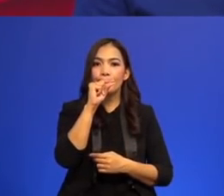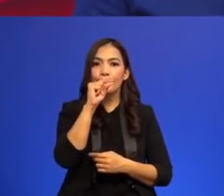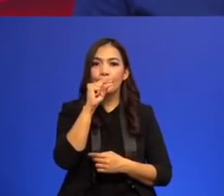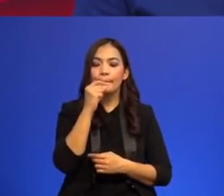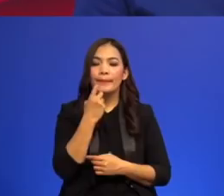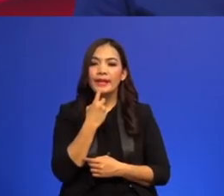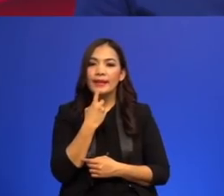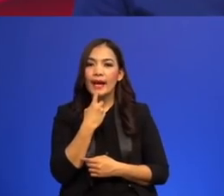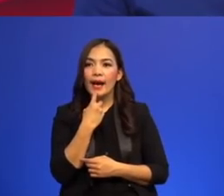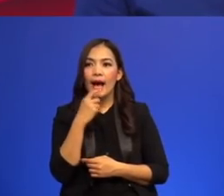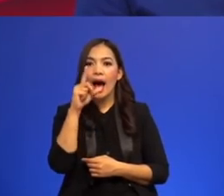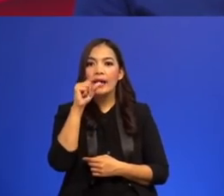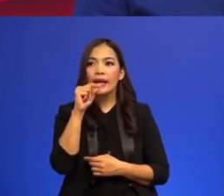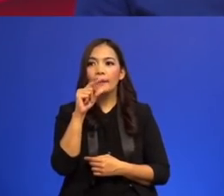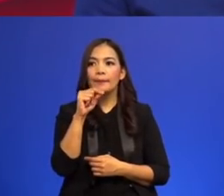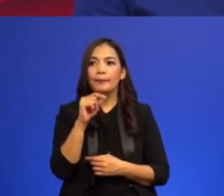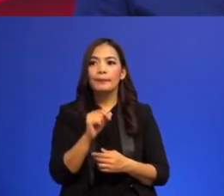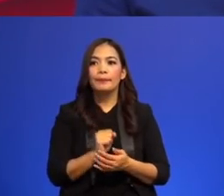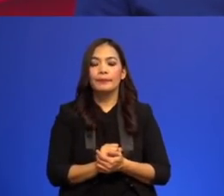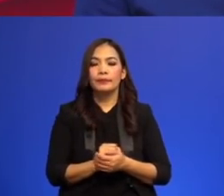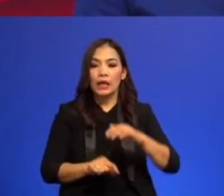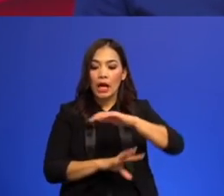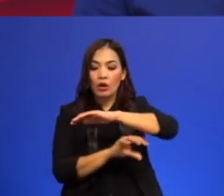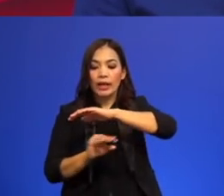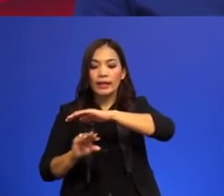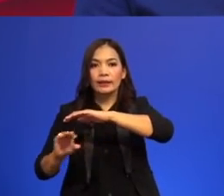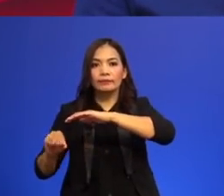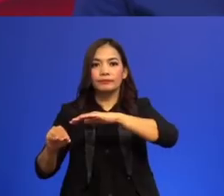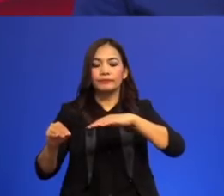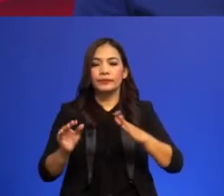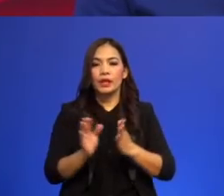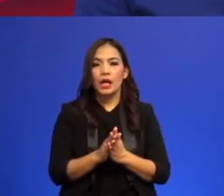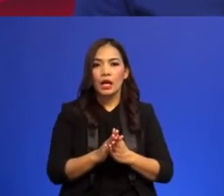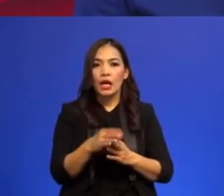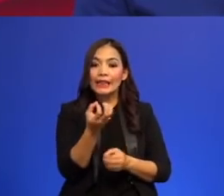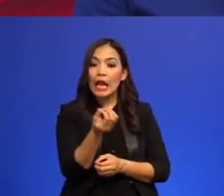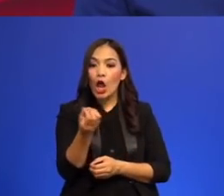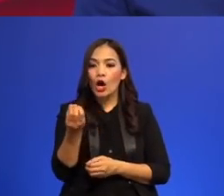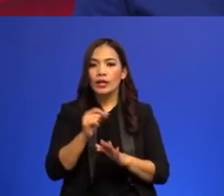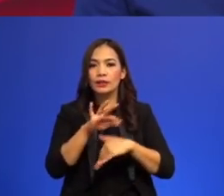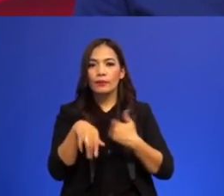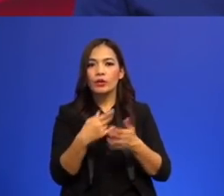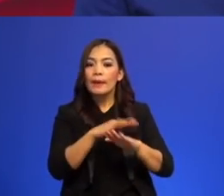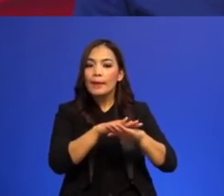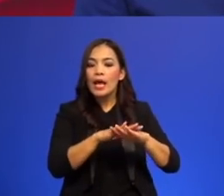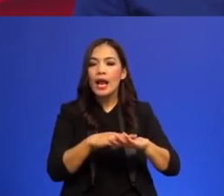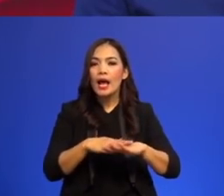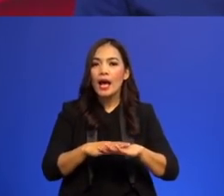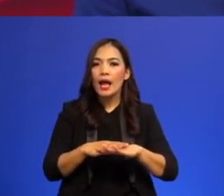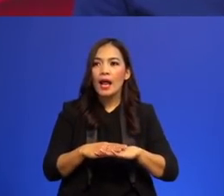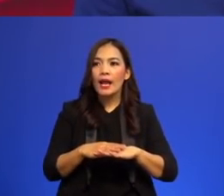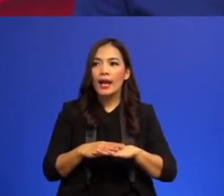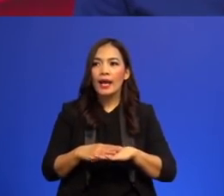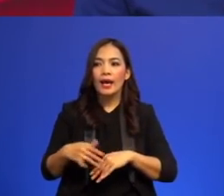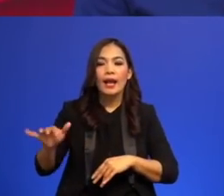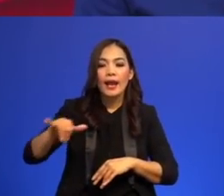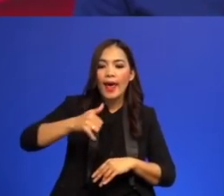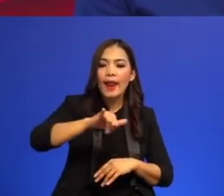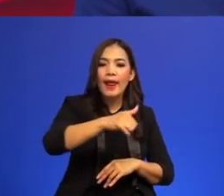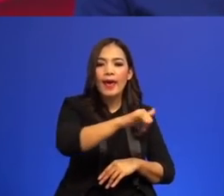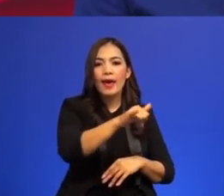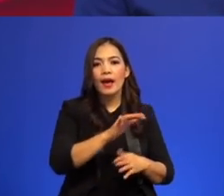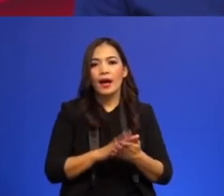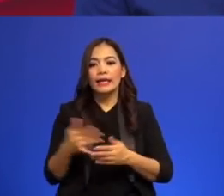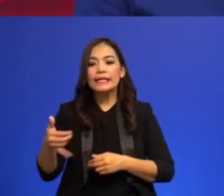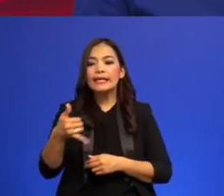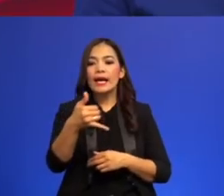ayam apa yang organik, ya organik ya, telur, piara lele, nila, supaya